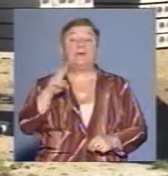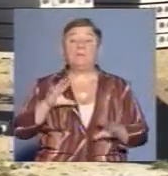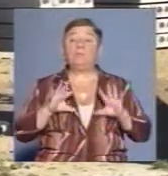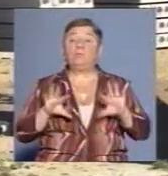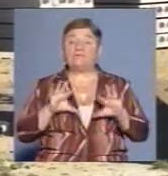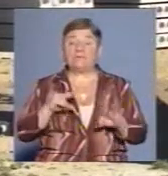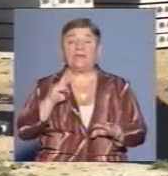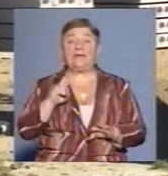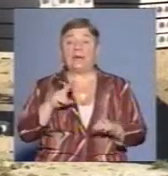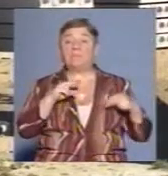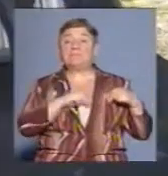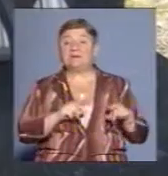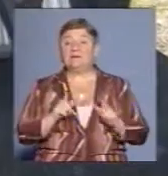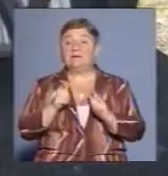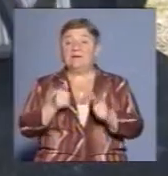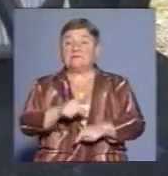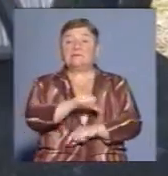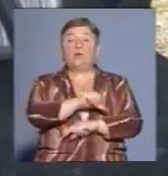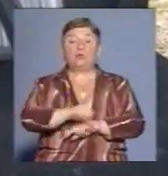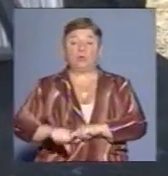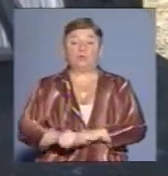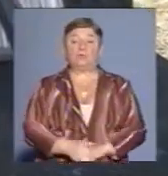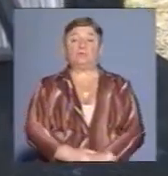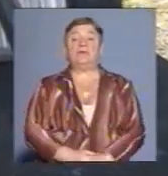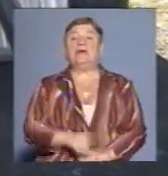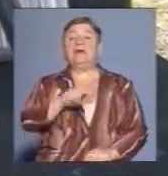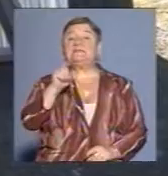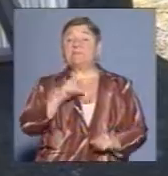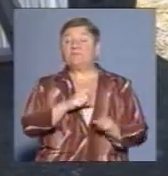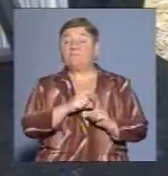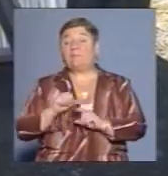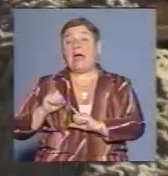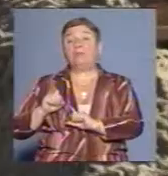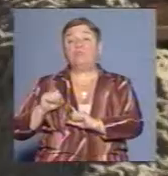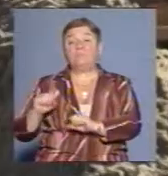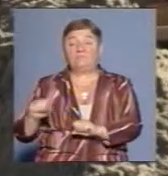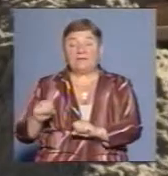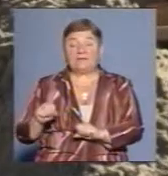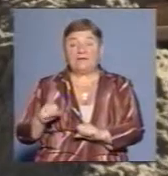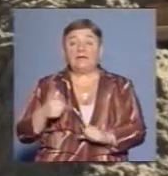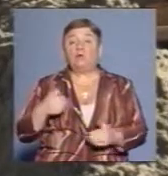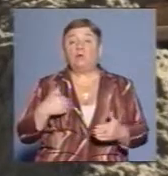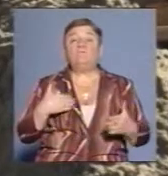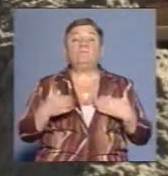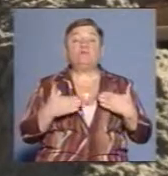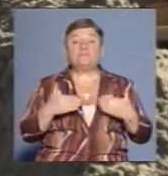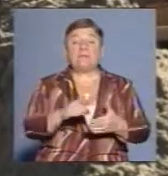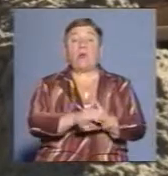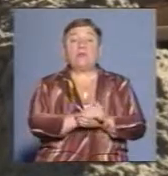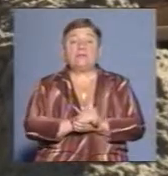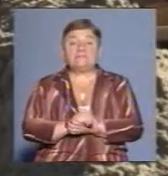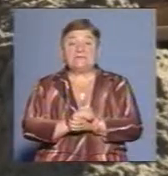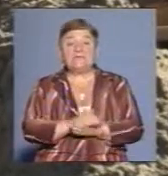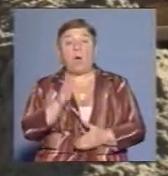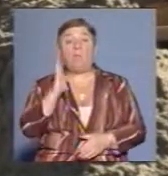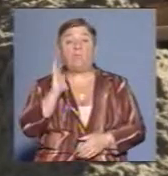як працевлаштовані робітники за кордоном. За словами адвоката Михайла Ільницького, договірні відносини з даною організацією були